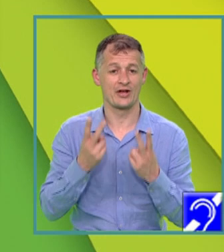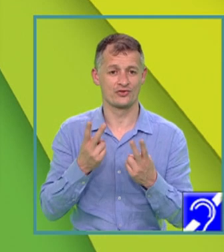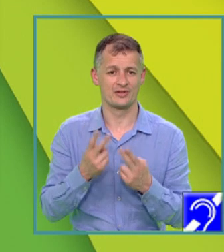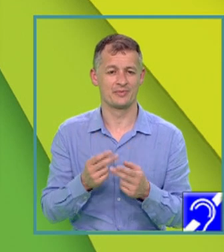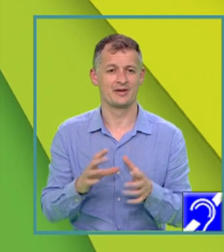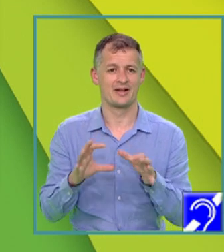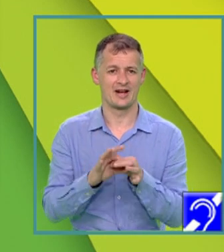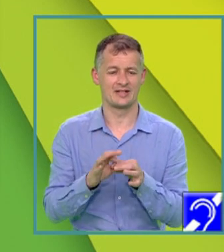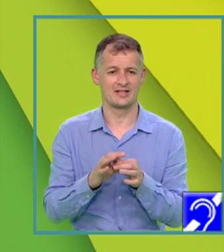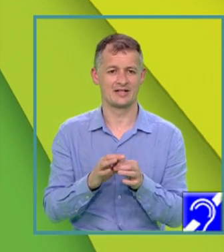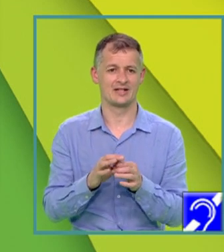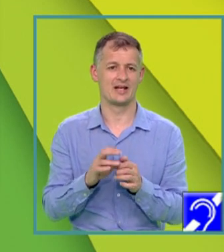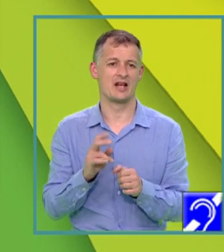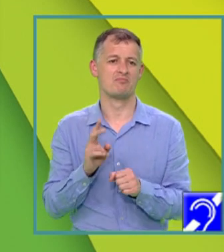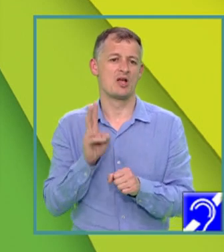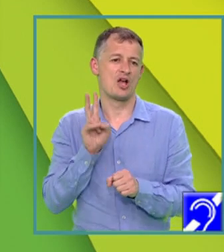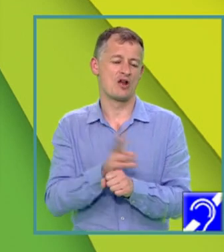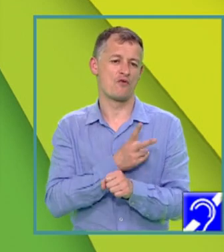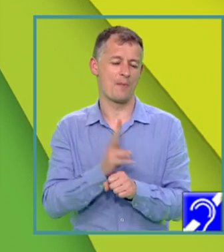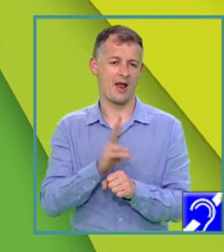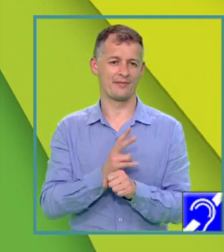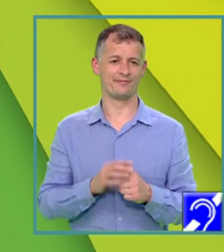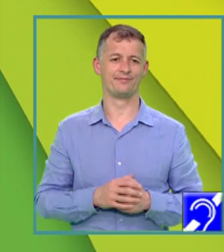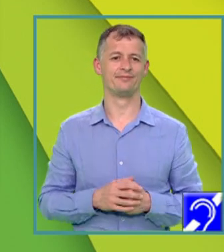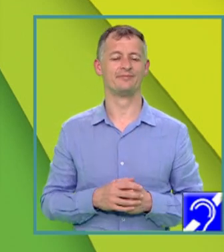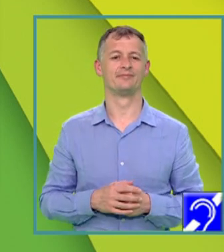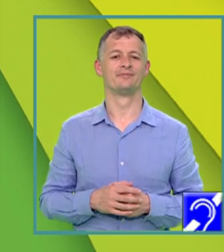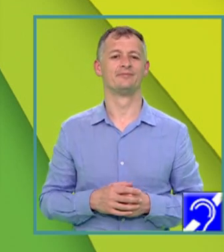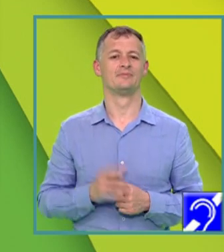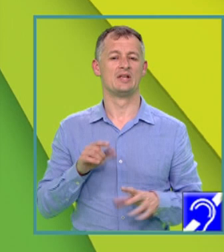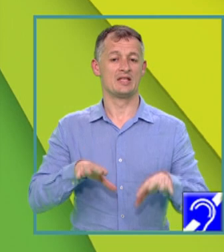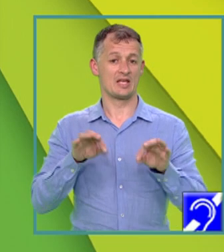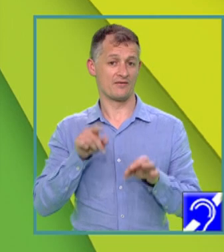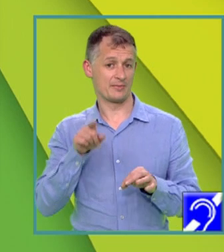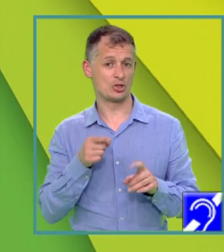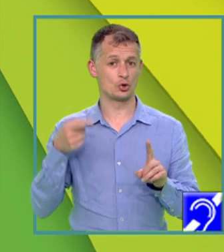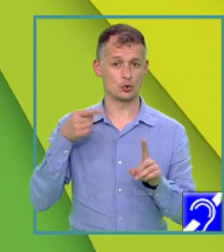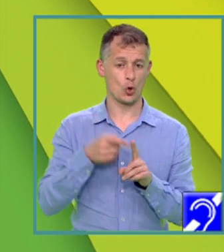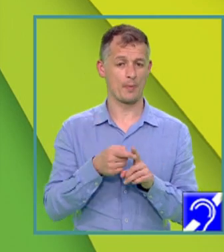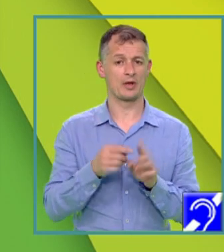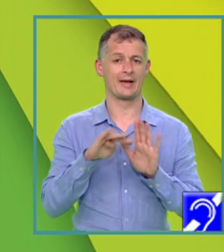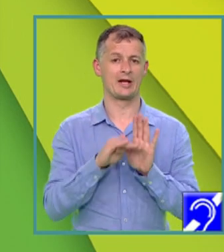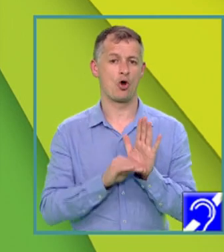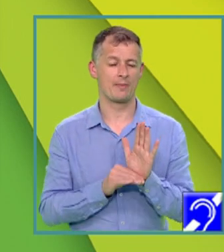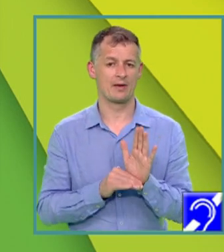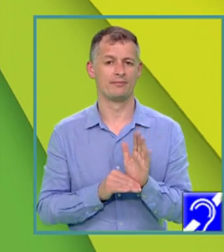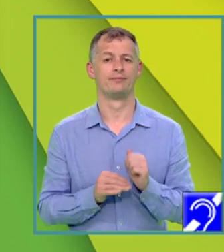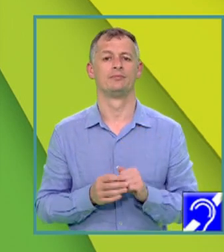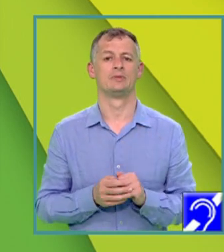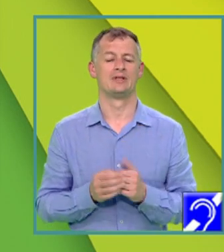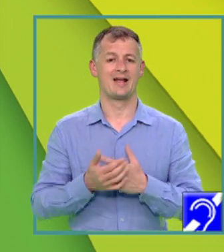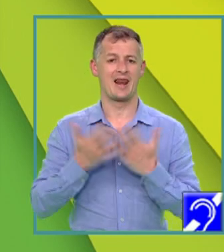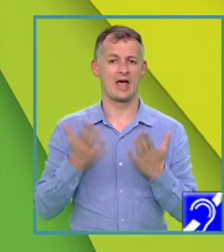relațiile formale, sunt predefinite. În cadrul organizației identificăm scopuri, norme, reguli